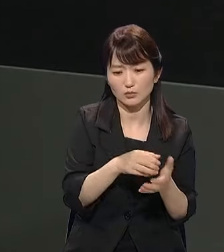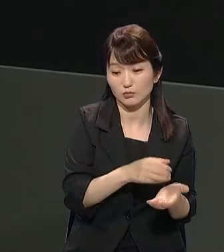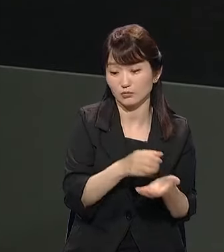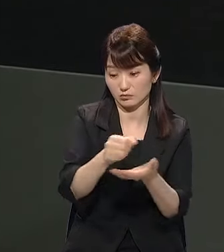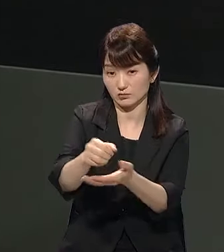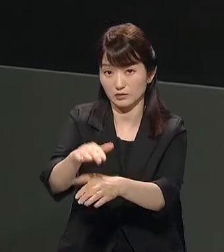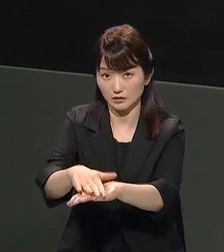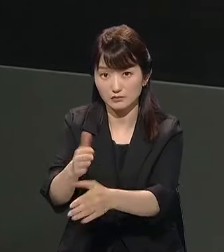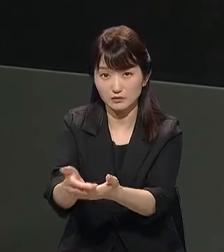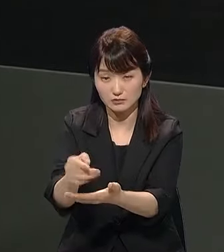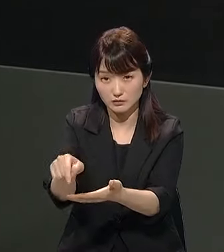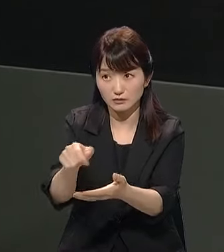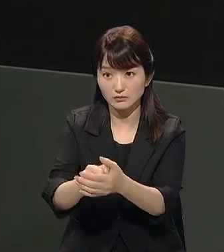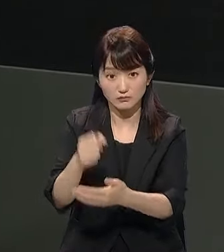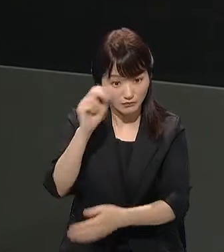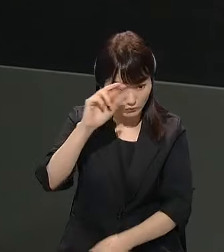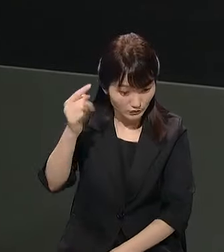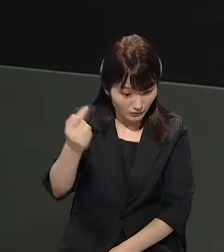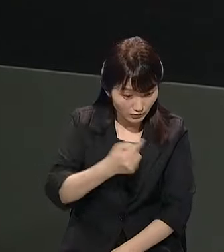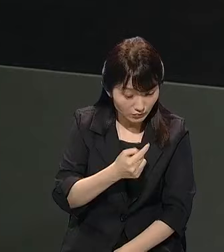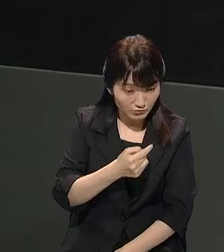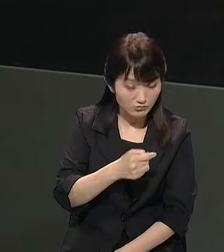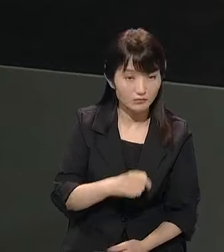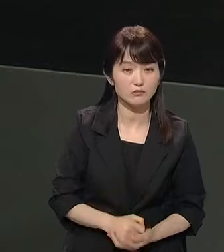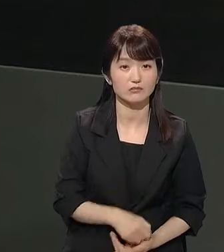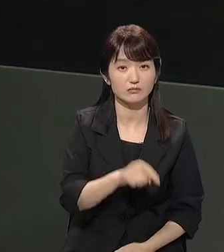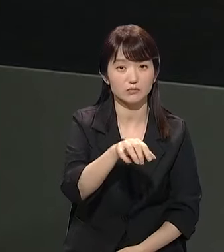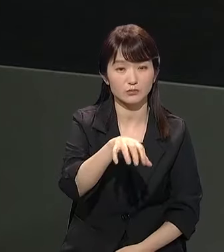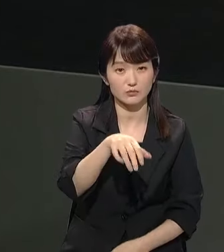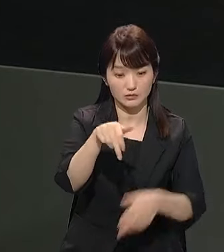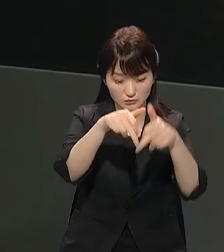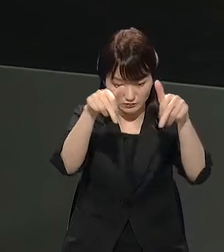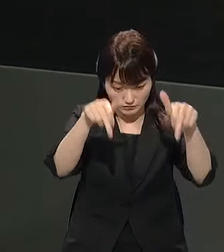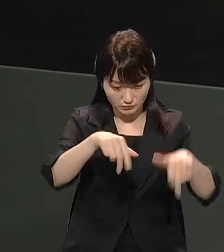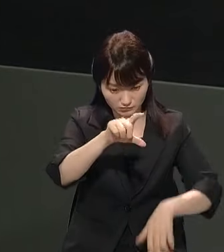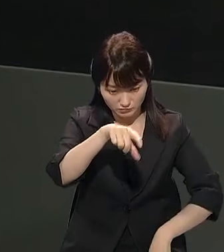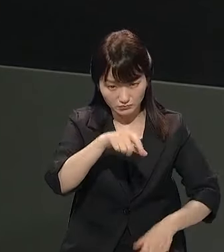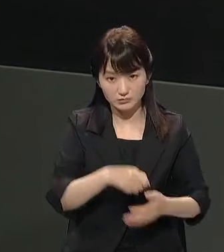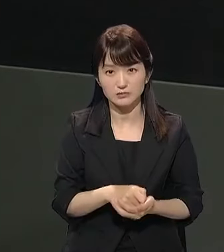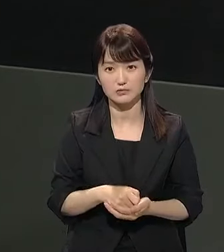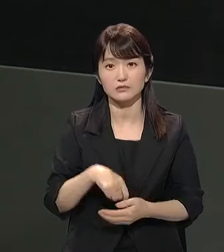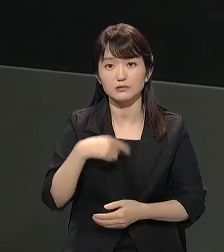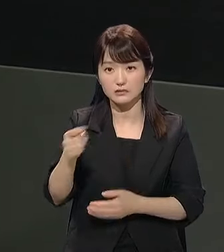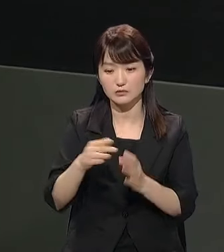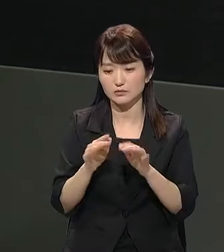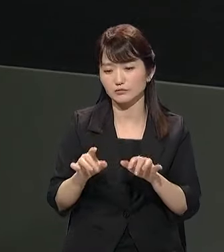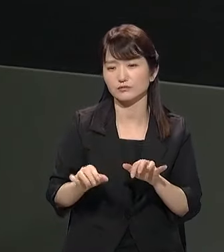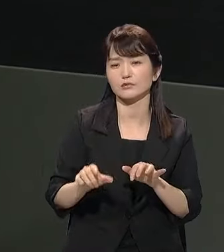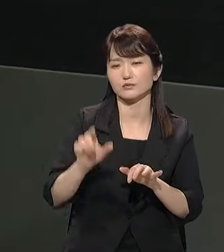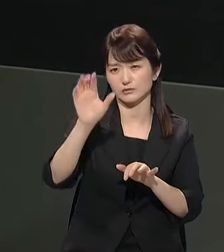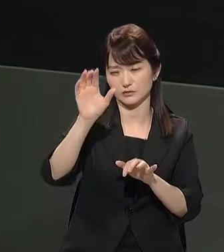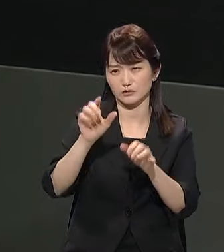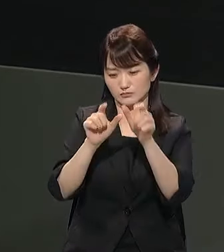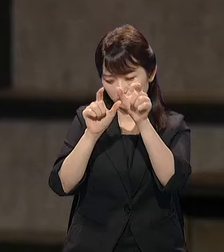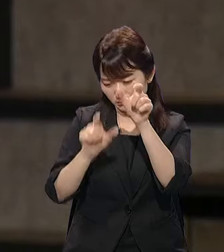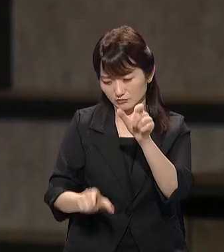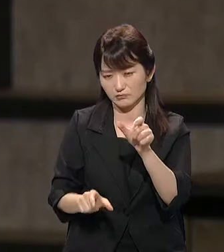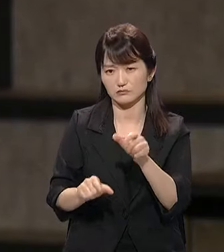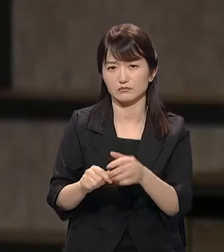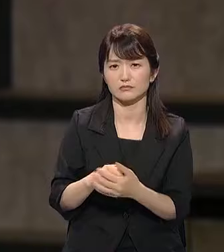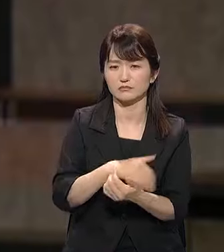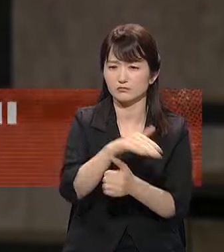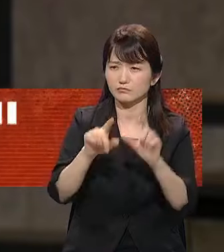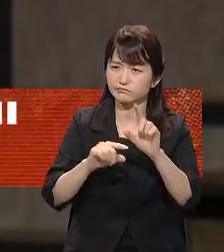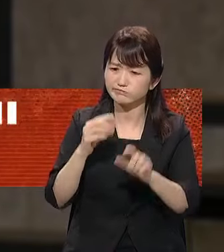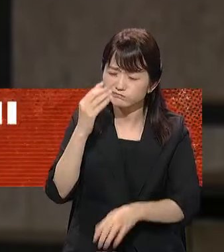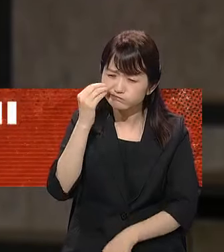주셨어 그런데 갑자기 와가지고 현장 결제를 또 해 그랬더니 나중에 리뷰를 답니다 정말 이해가 여러 가지로 안 돼요네